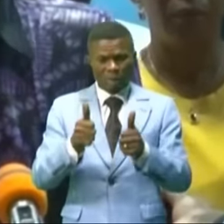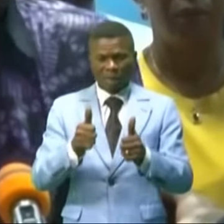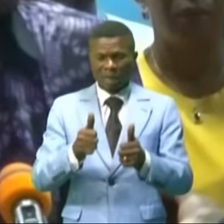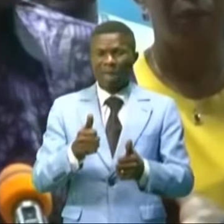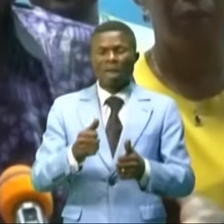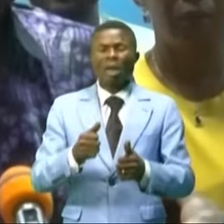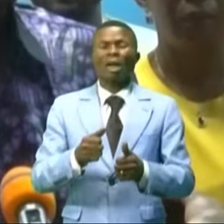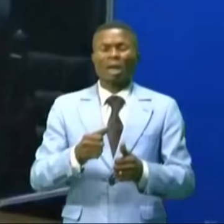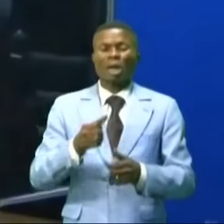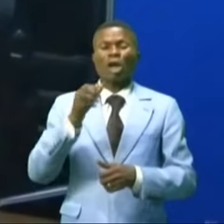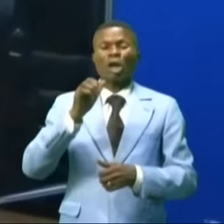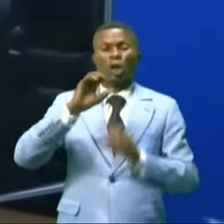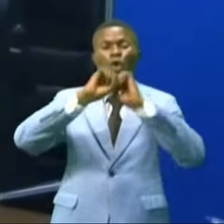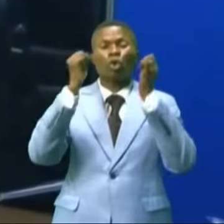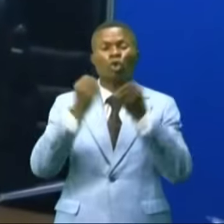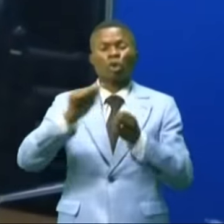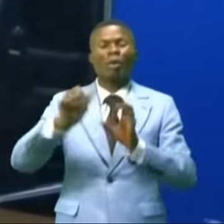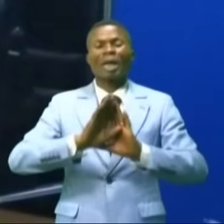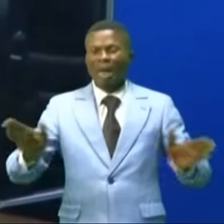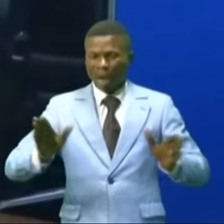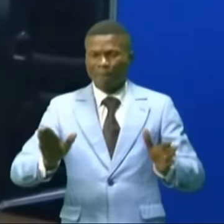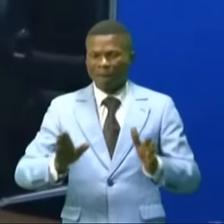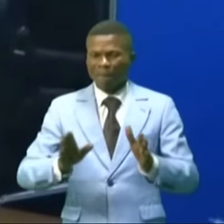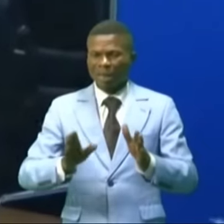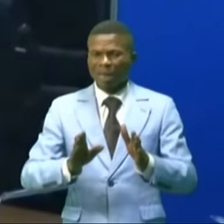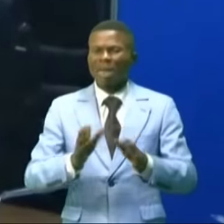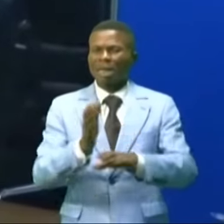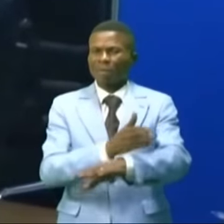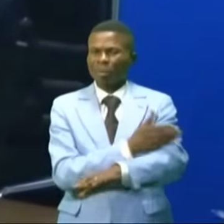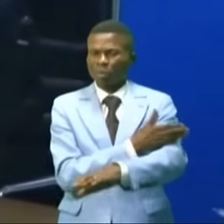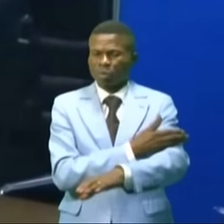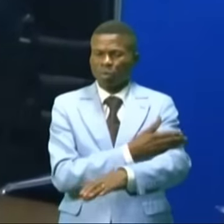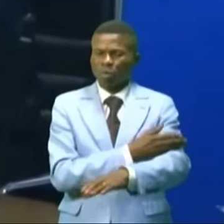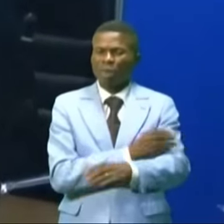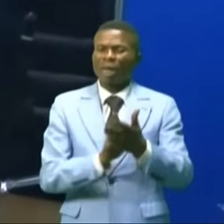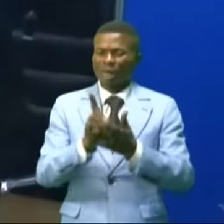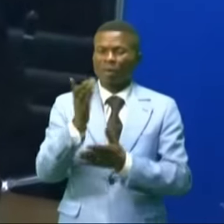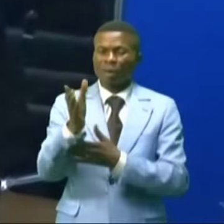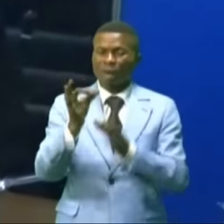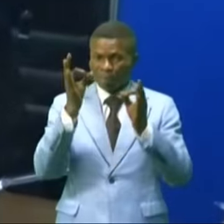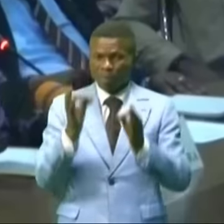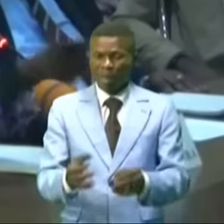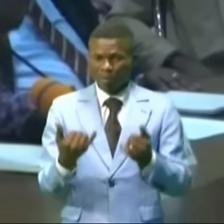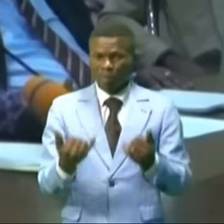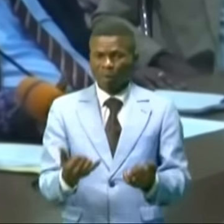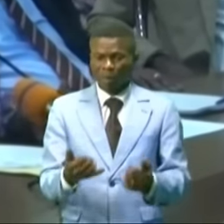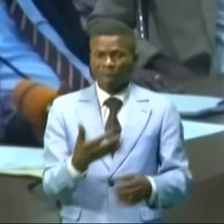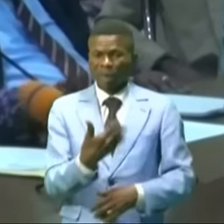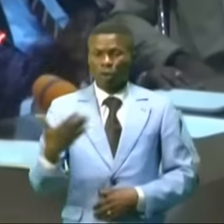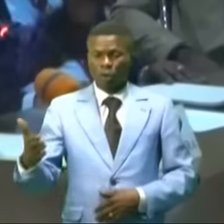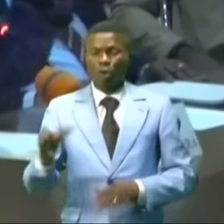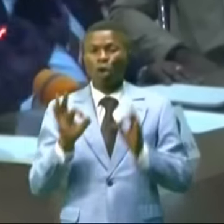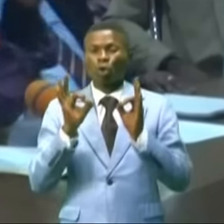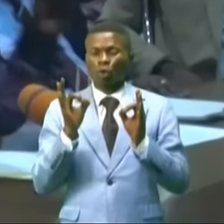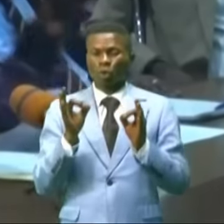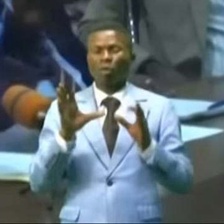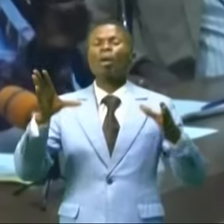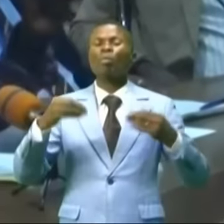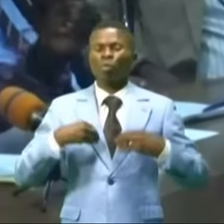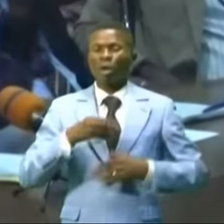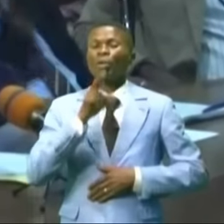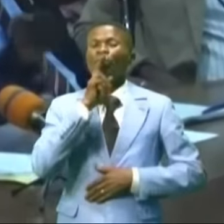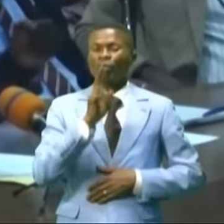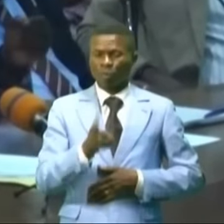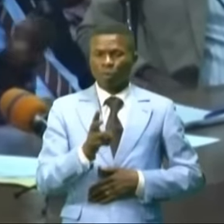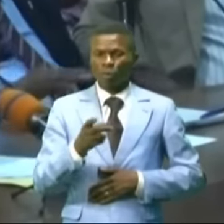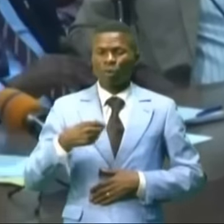est capable de tout faire pour la relance. Mais maintenant qu'il y a des éléments nouveaux, j'affirme encore,